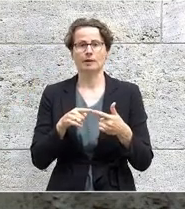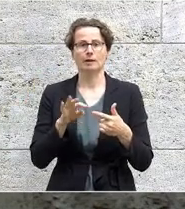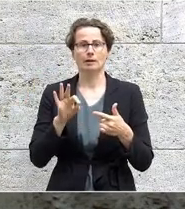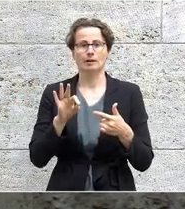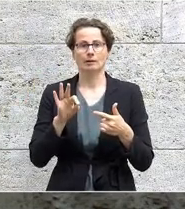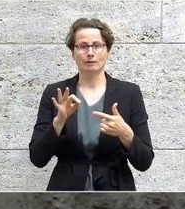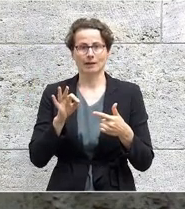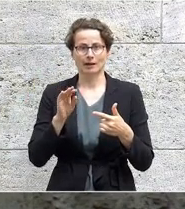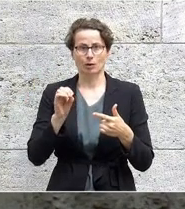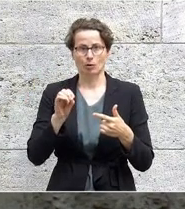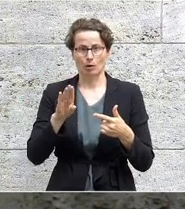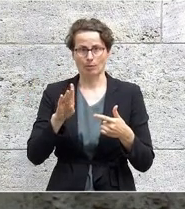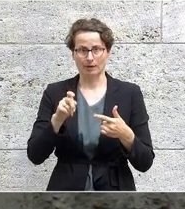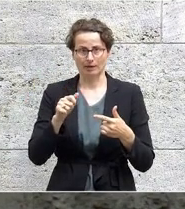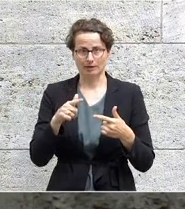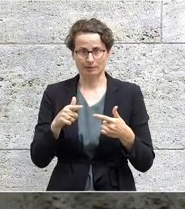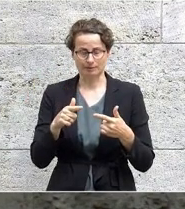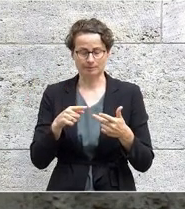Friedrich Olbricht,